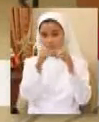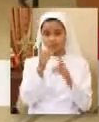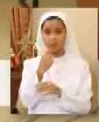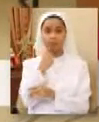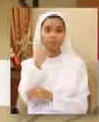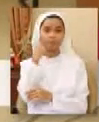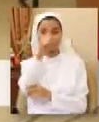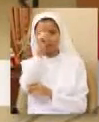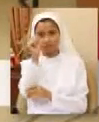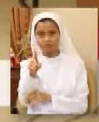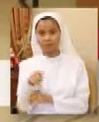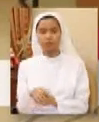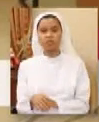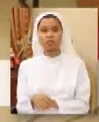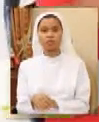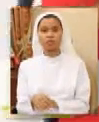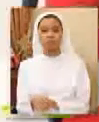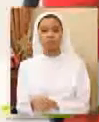kayo ano po ginigibo